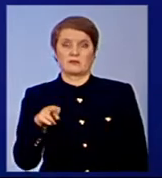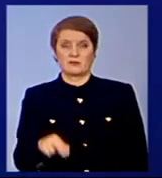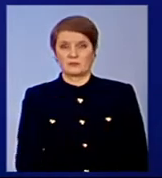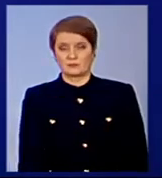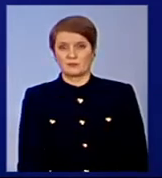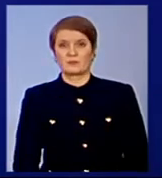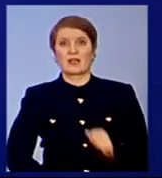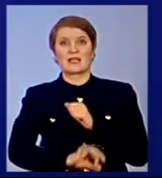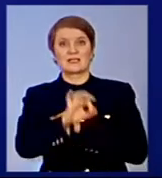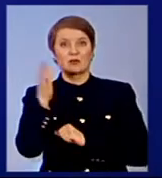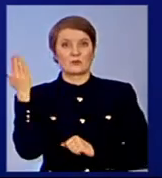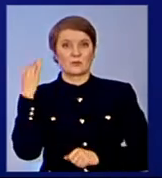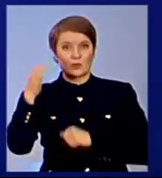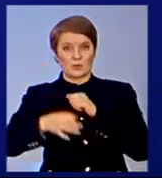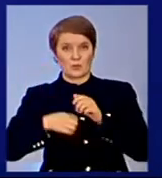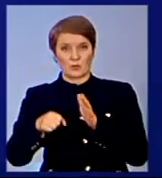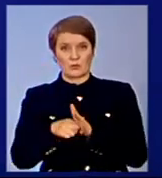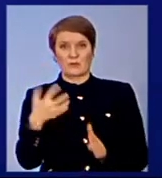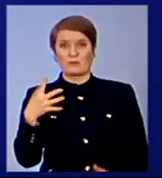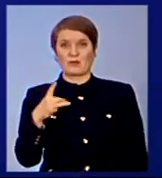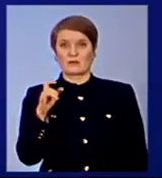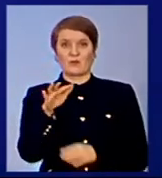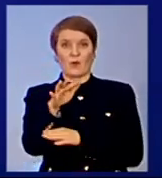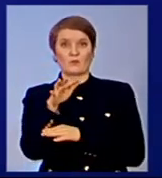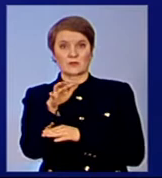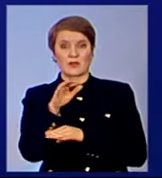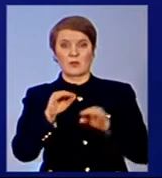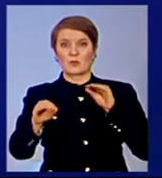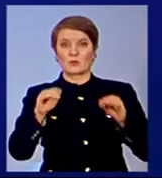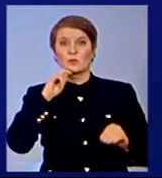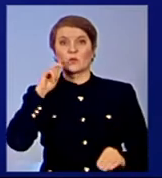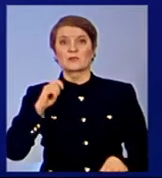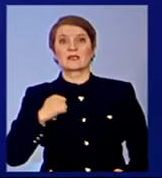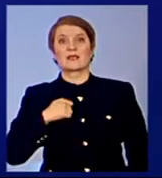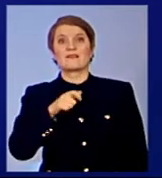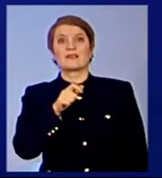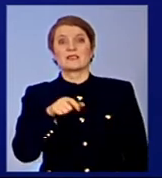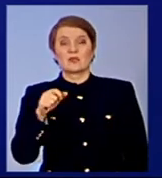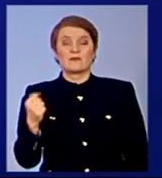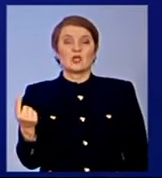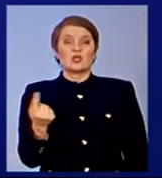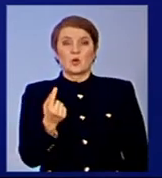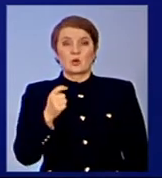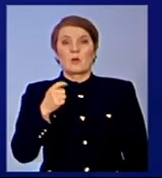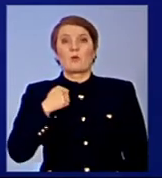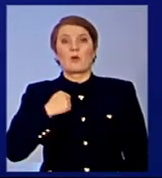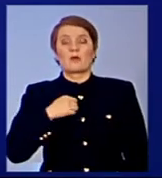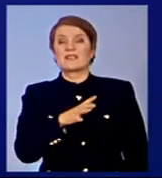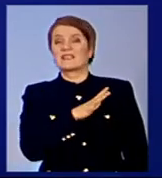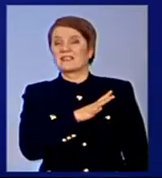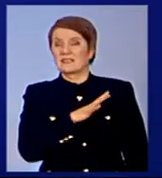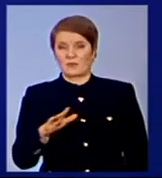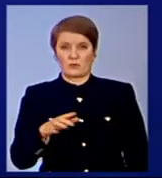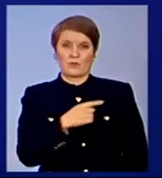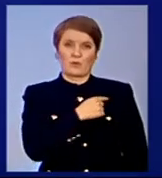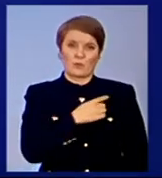На сході минулої доби бойовики 5 разів обстріляли позиції українських військових. Жоден боєць не загинув і не був поранений. Про це розповів речник штабу